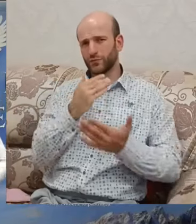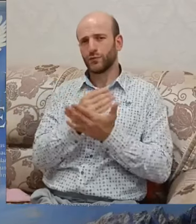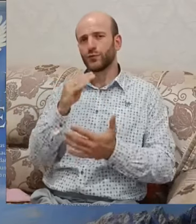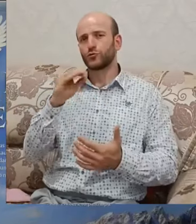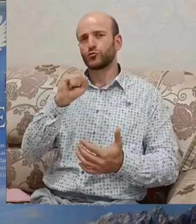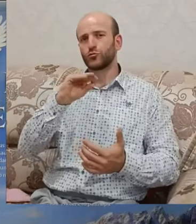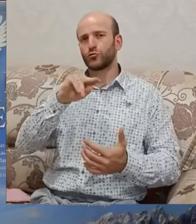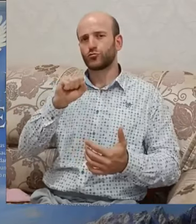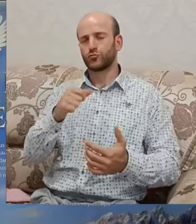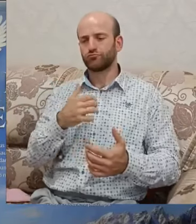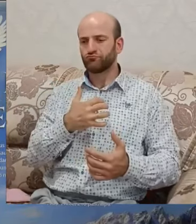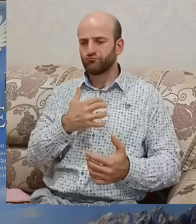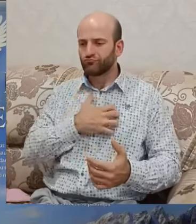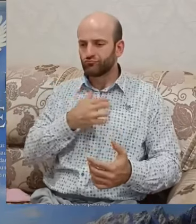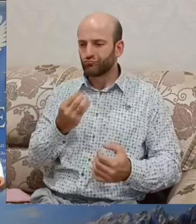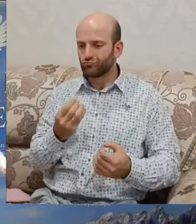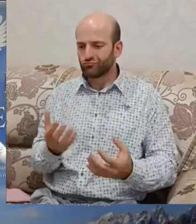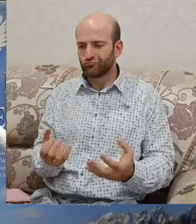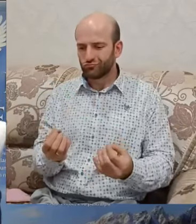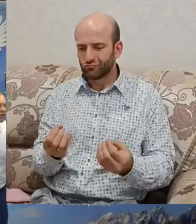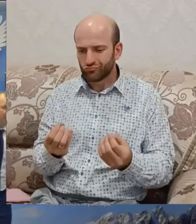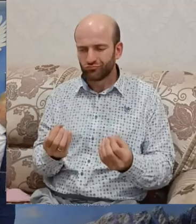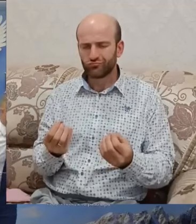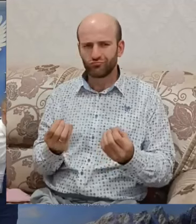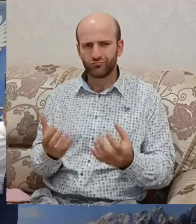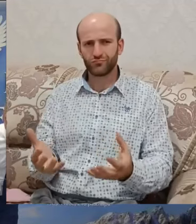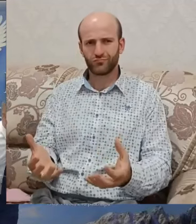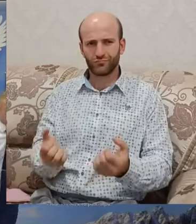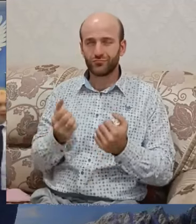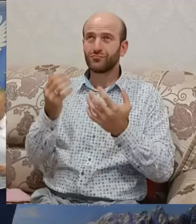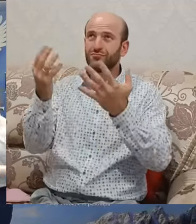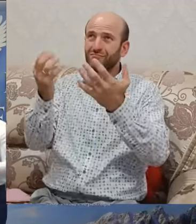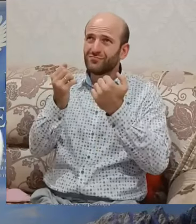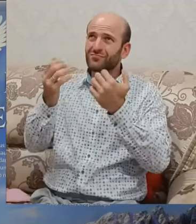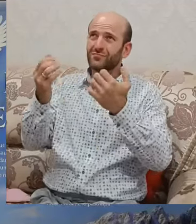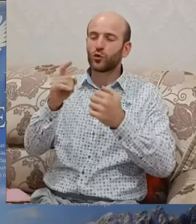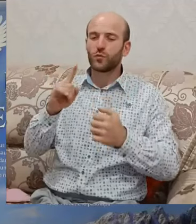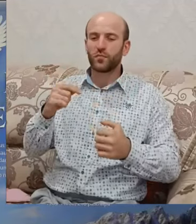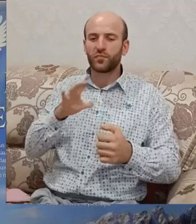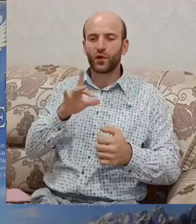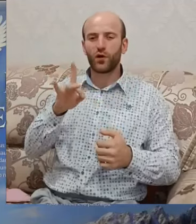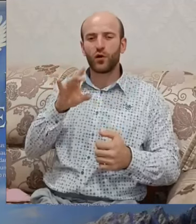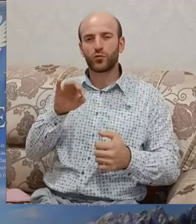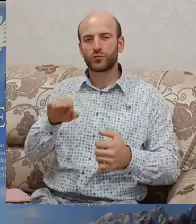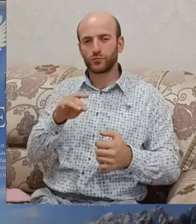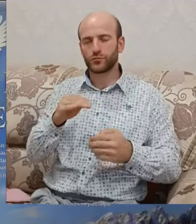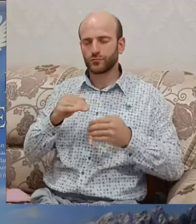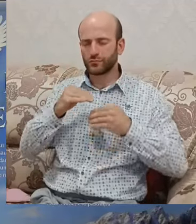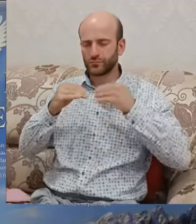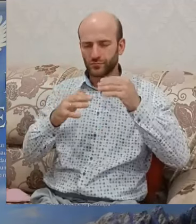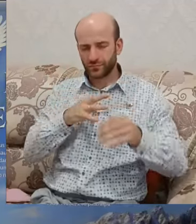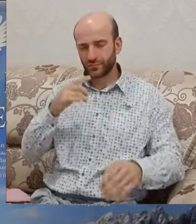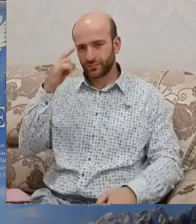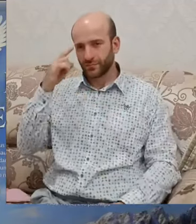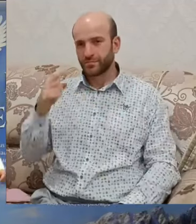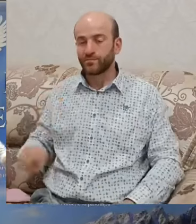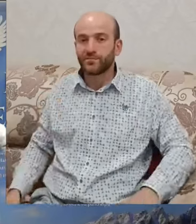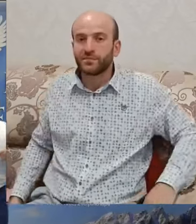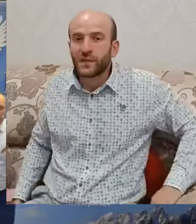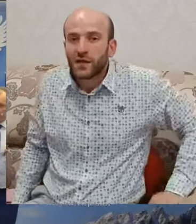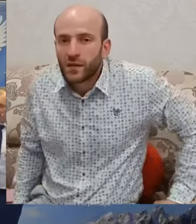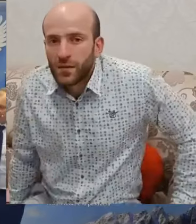Augimui. Для роста. Jis mums davė troškimą. Он нам дал жажду. Трокšti jo pačio. Жаждать